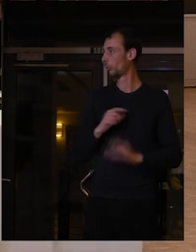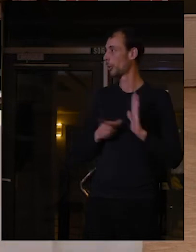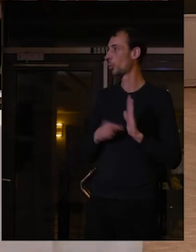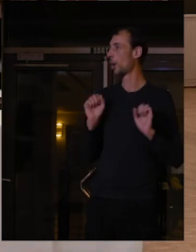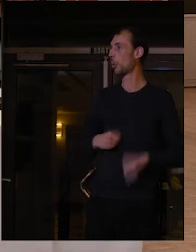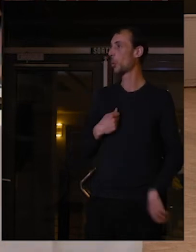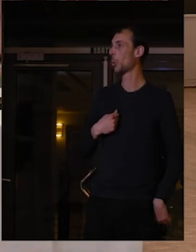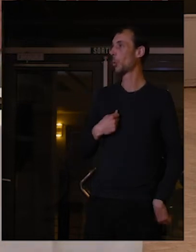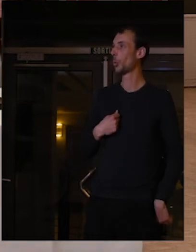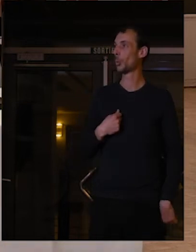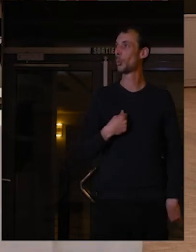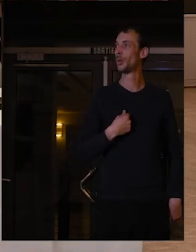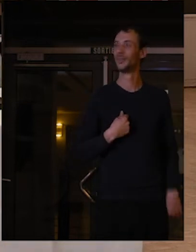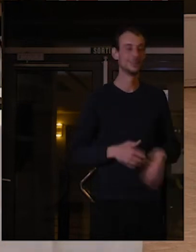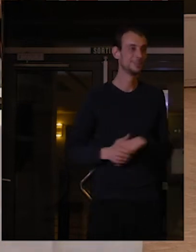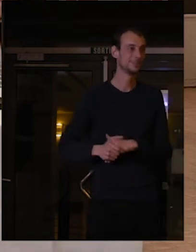Oui, allez.